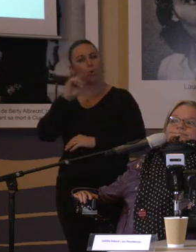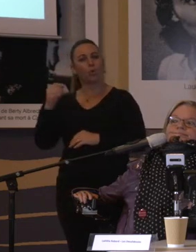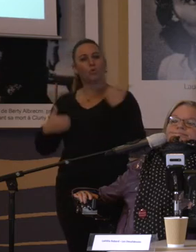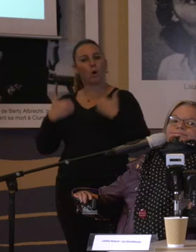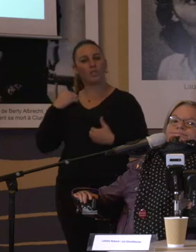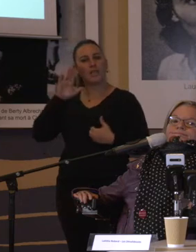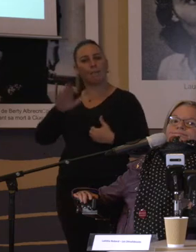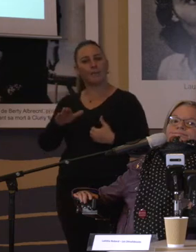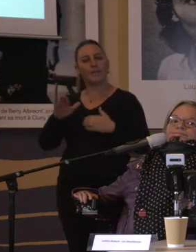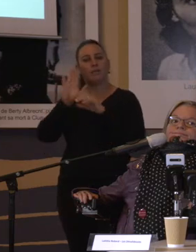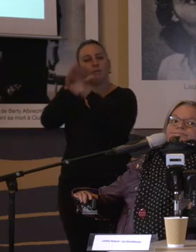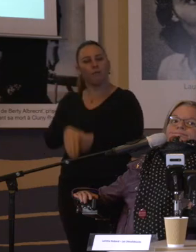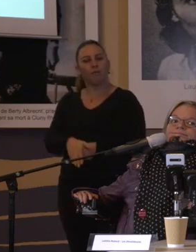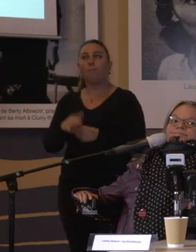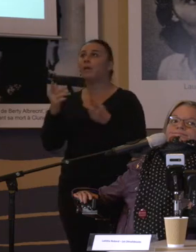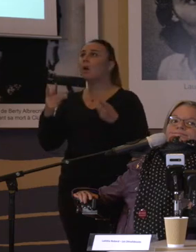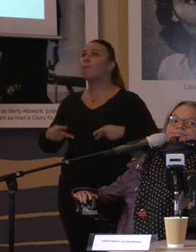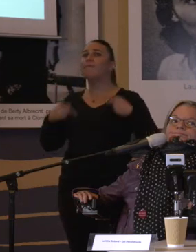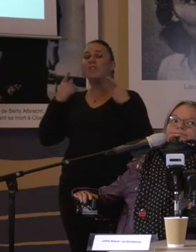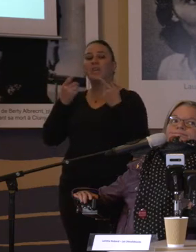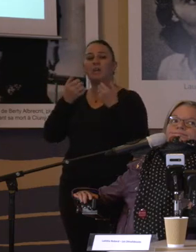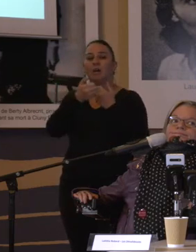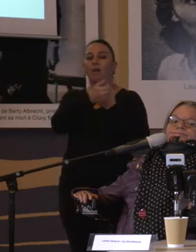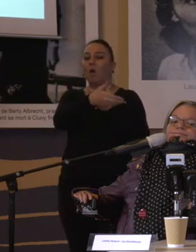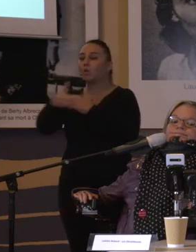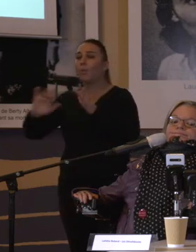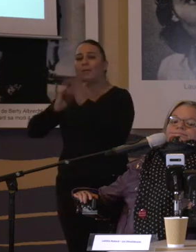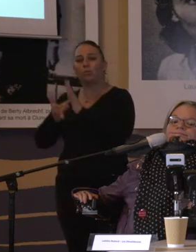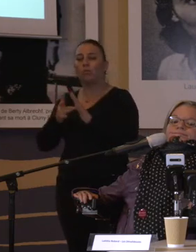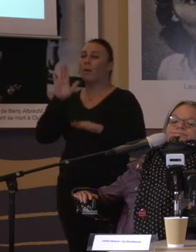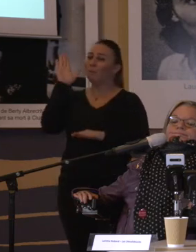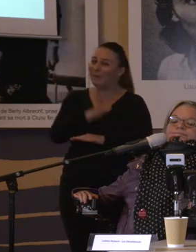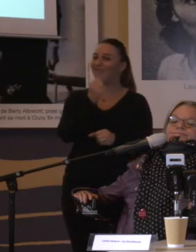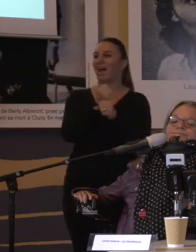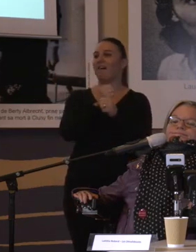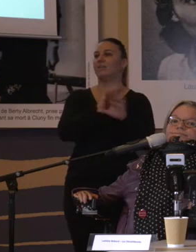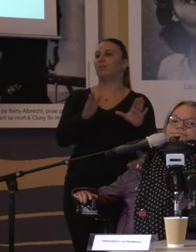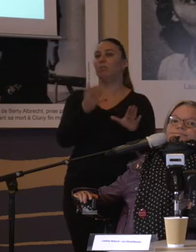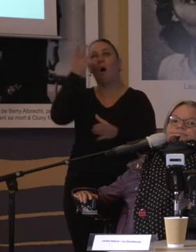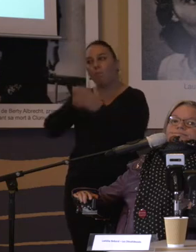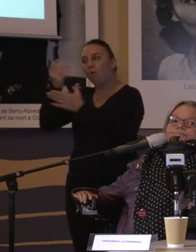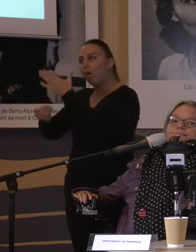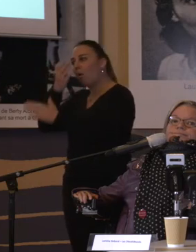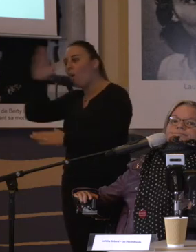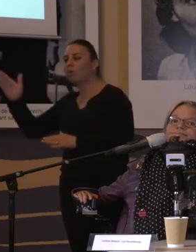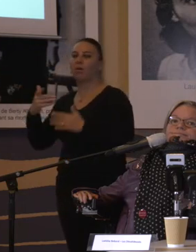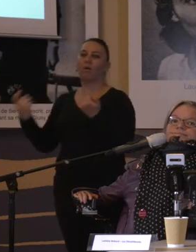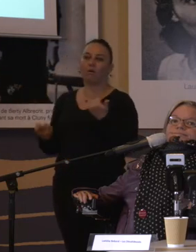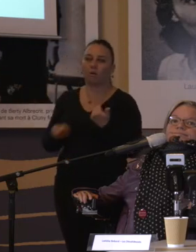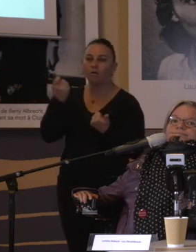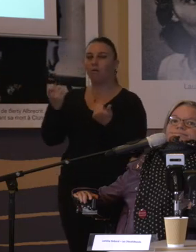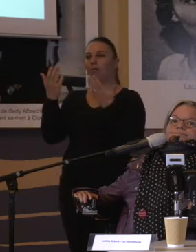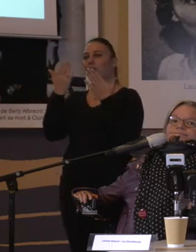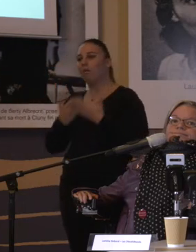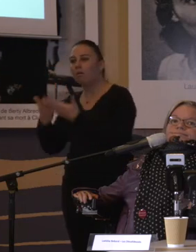handicap dans tous les domaines de la vie, puisque ce n'est reconnu que dans le domaine du travail et de l'emploi. C'est pas reconnu dans l'éducation, concernant